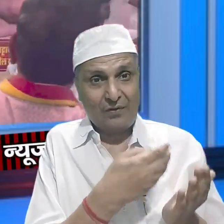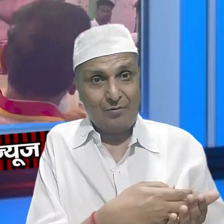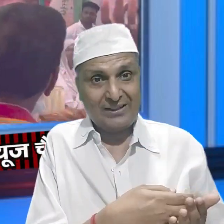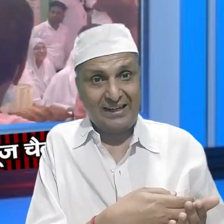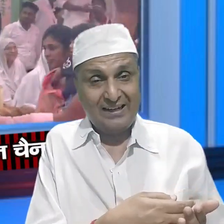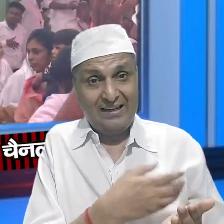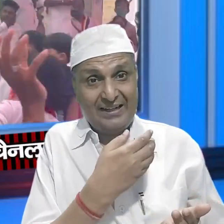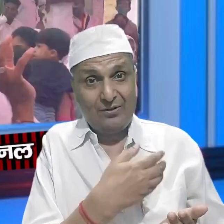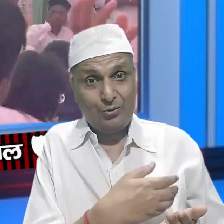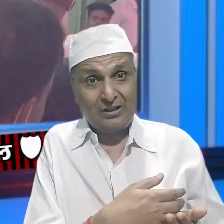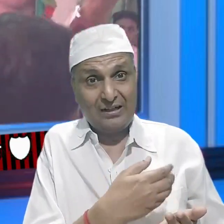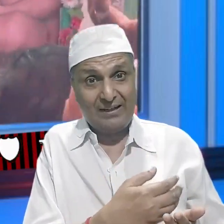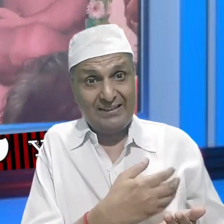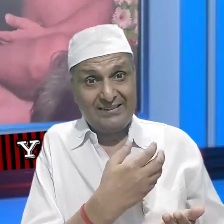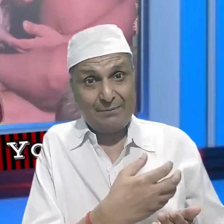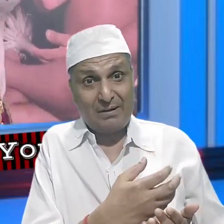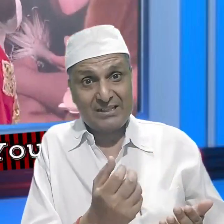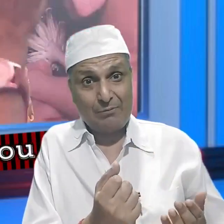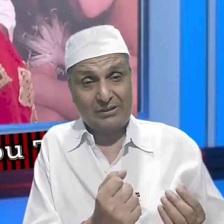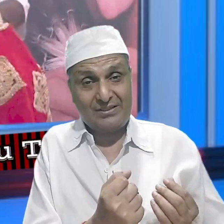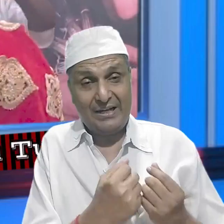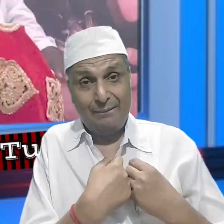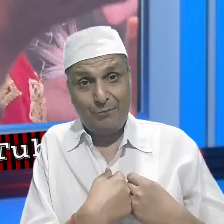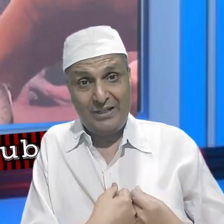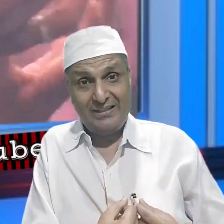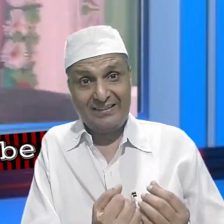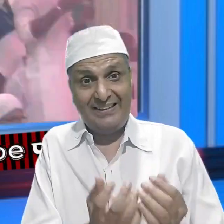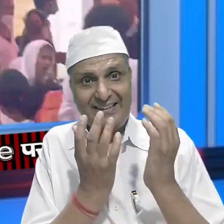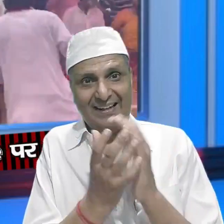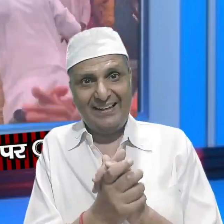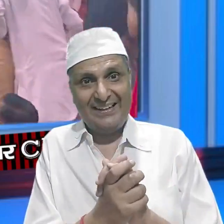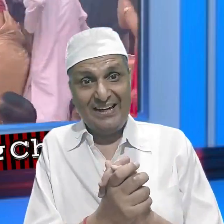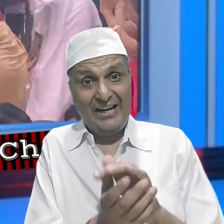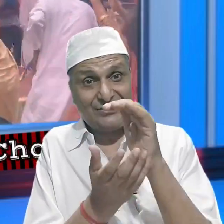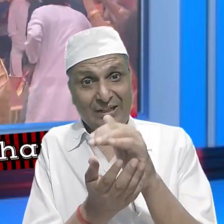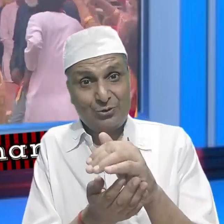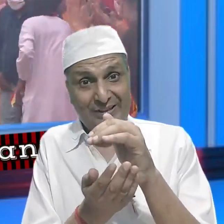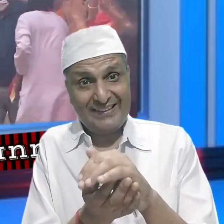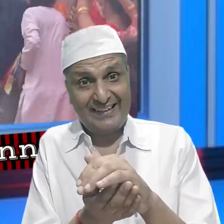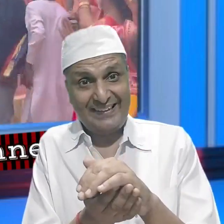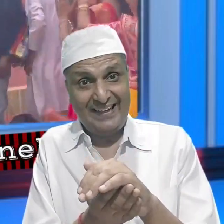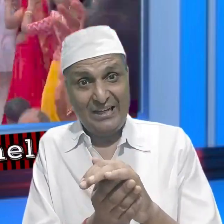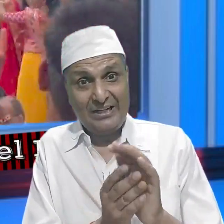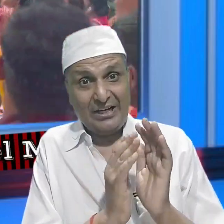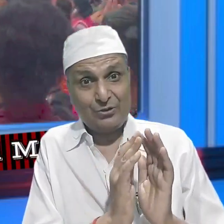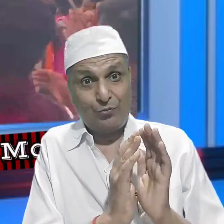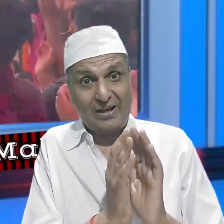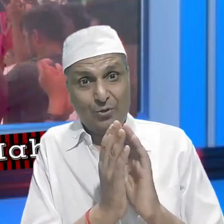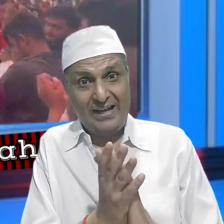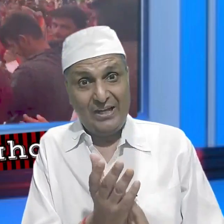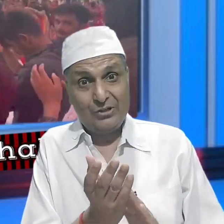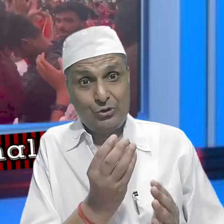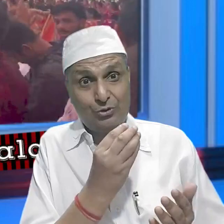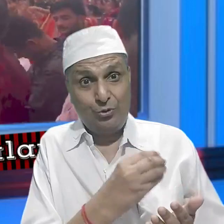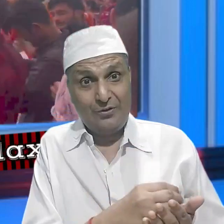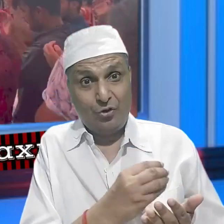चतुर्मास तो वहां होना था, लेकिन कुशलगढ़ वाले जैसे पारस प्रभु की तरह से मुझे यहाँ खींच कर ले आए। एक साधु तो ये तक कहते हैं कि यह तो वे लोग